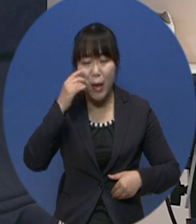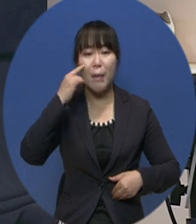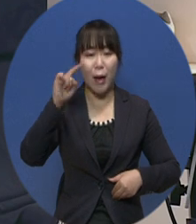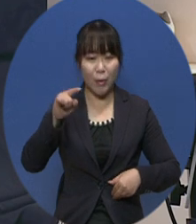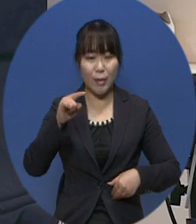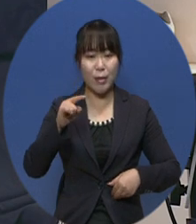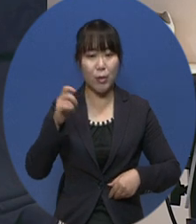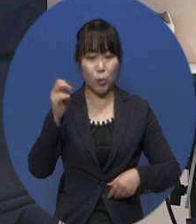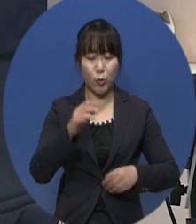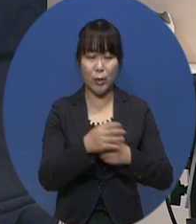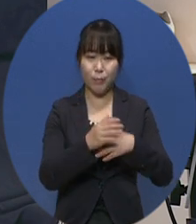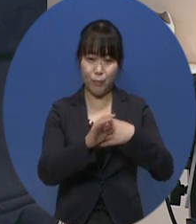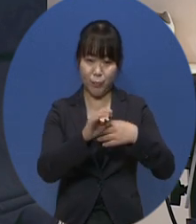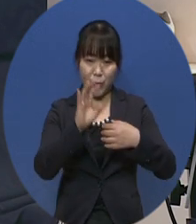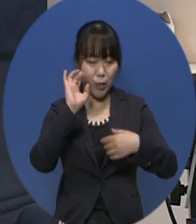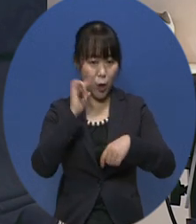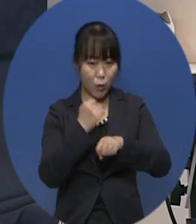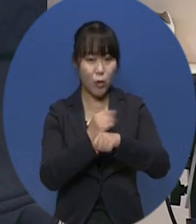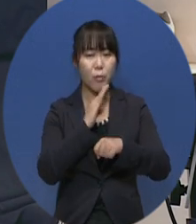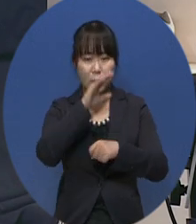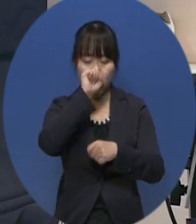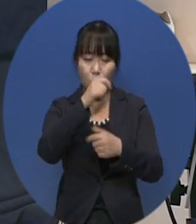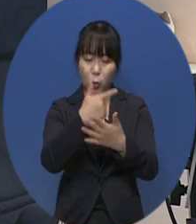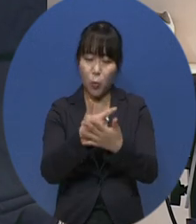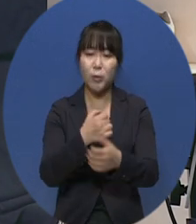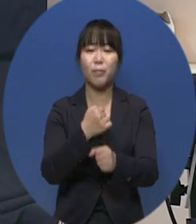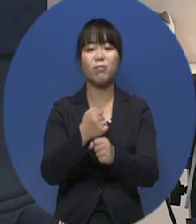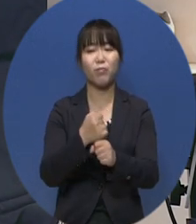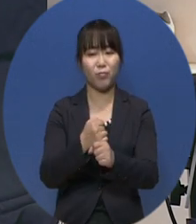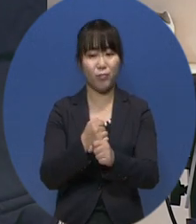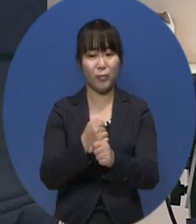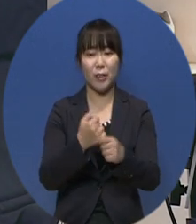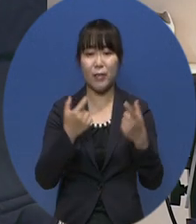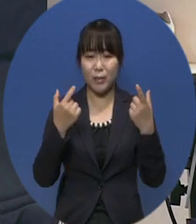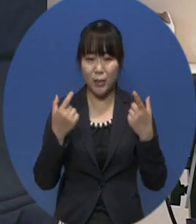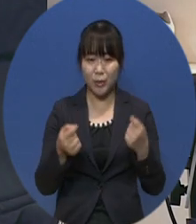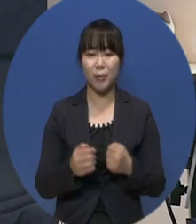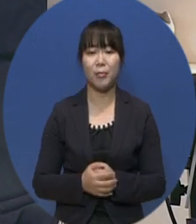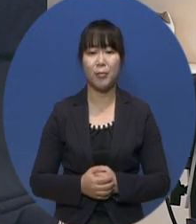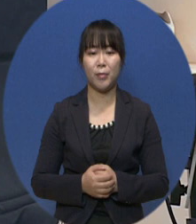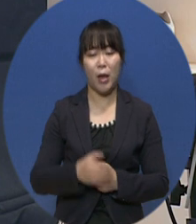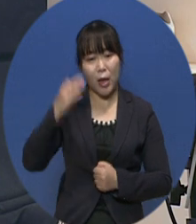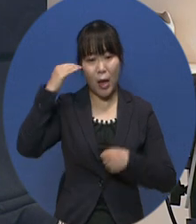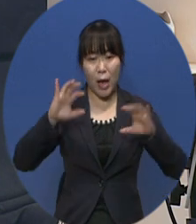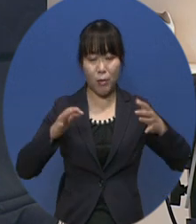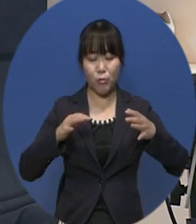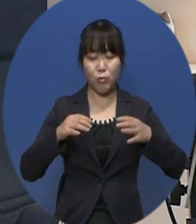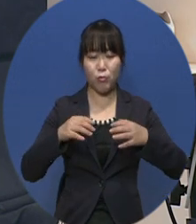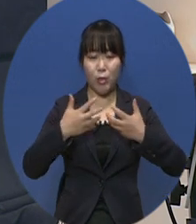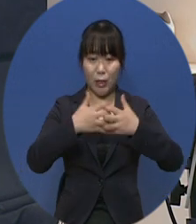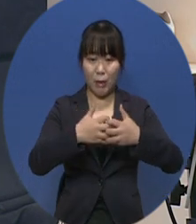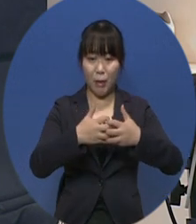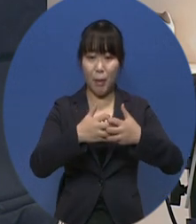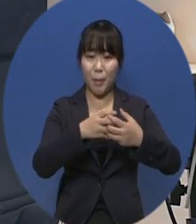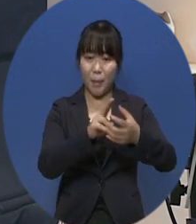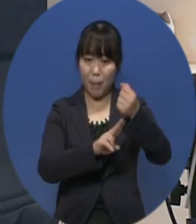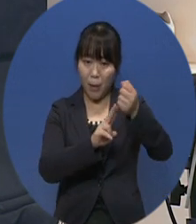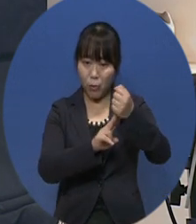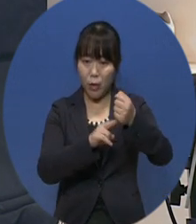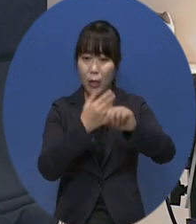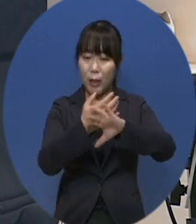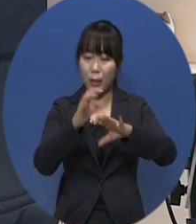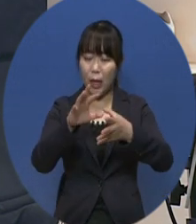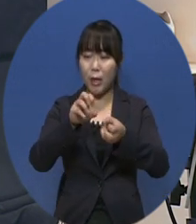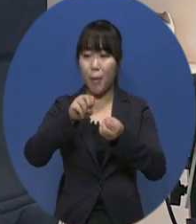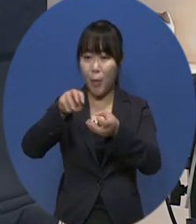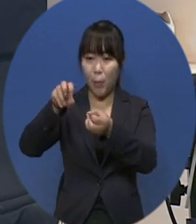임상 연구를 해서 아주 좋은 논문을 만들어내게 합니다. 네. 그렇게 해서 국산 로봇의 판매가 일어나고 또 수출까지 네.